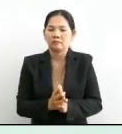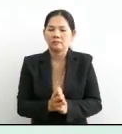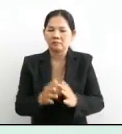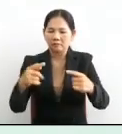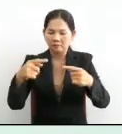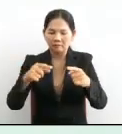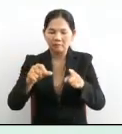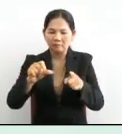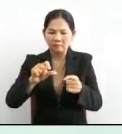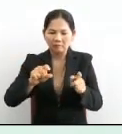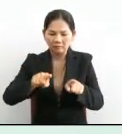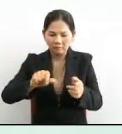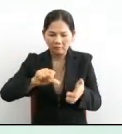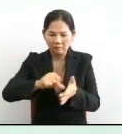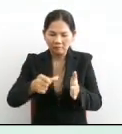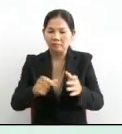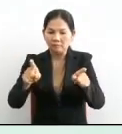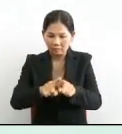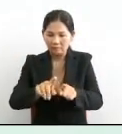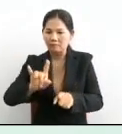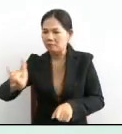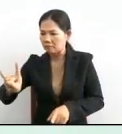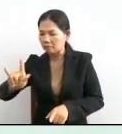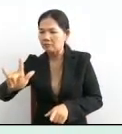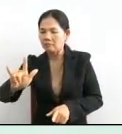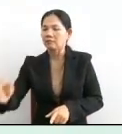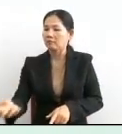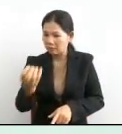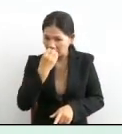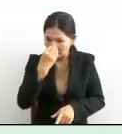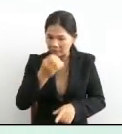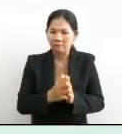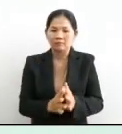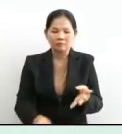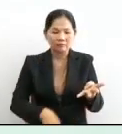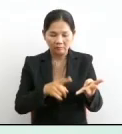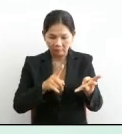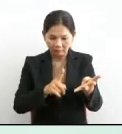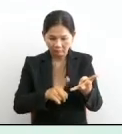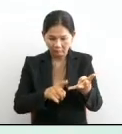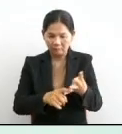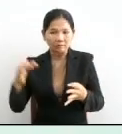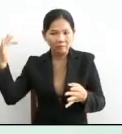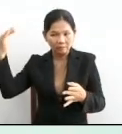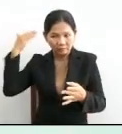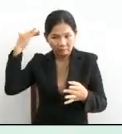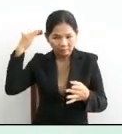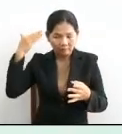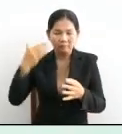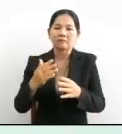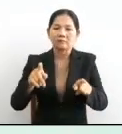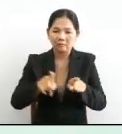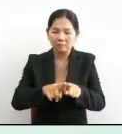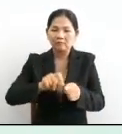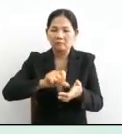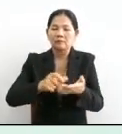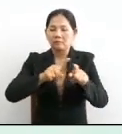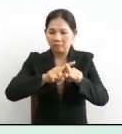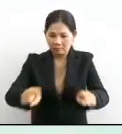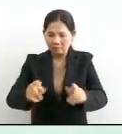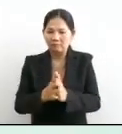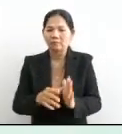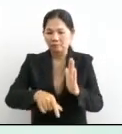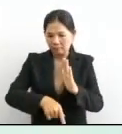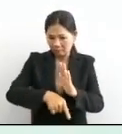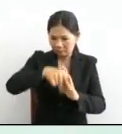nạ sạp nâng phía bó rì phụ bốn cho rộp xạ tứ xạ sạp nâng phía